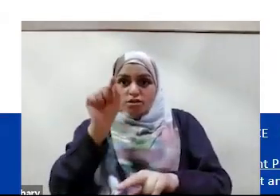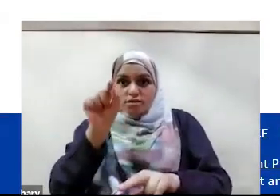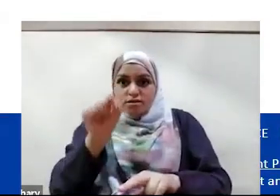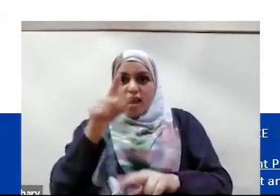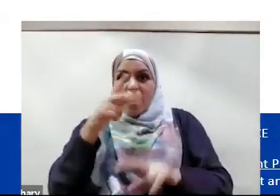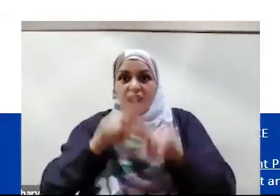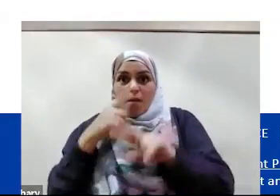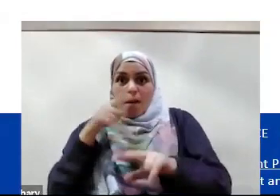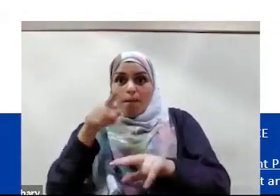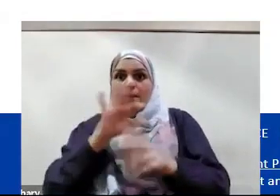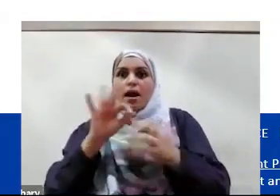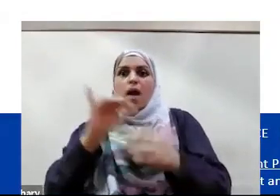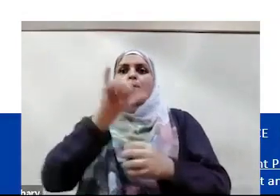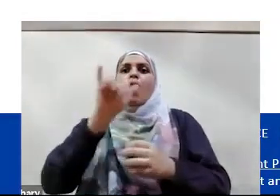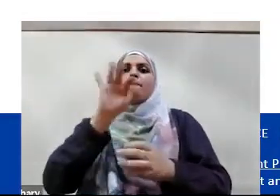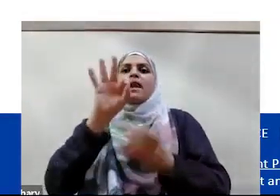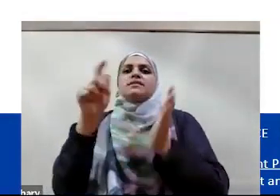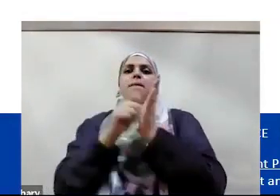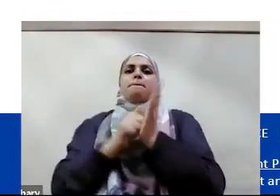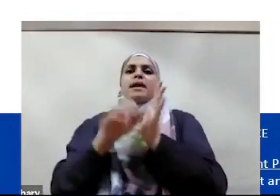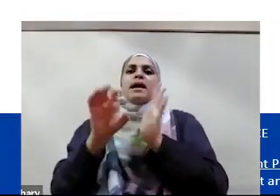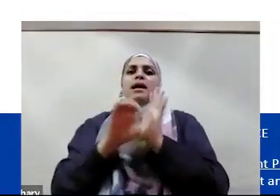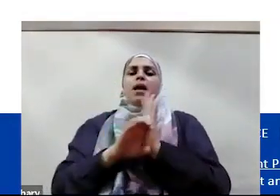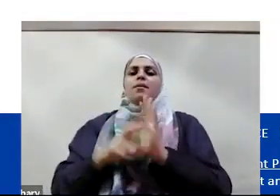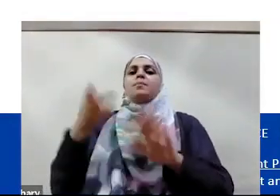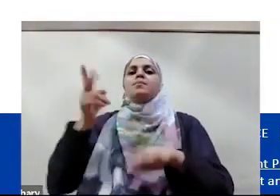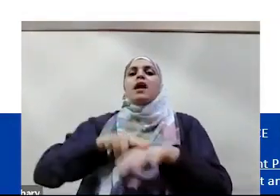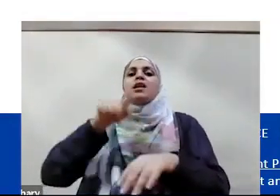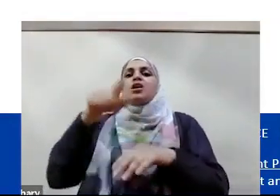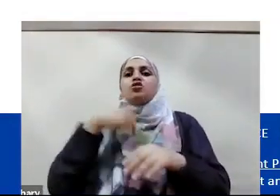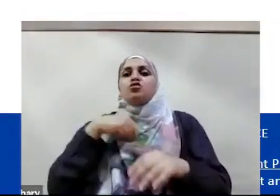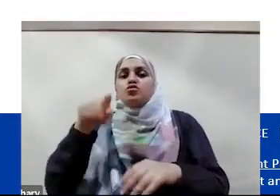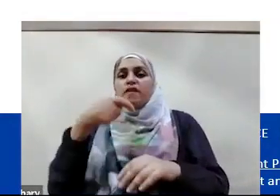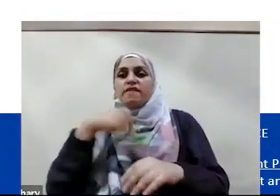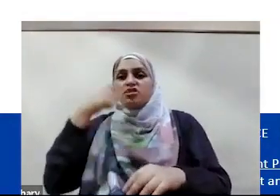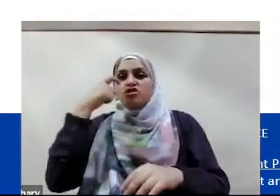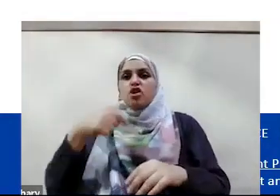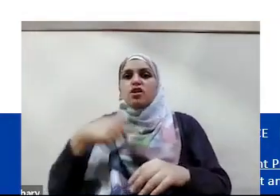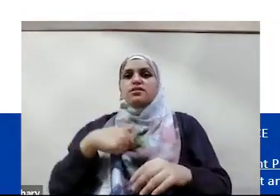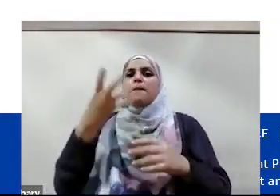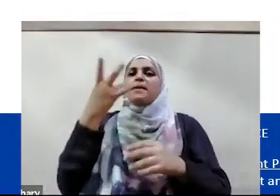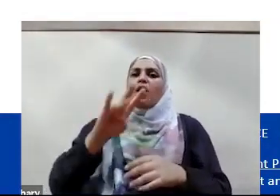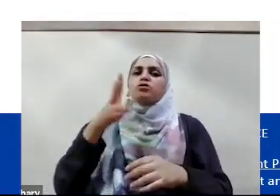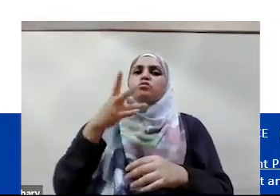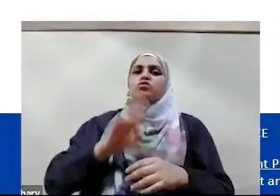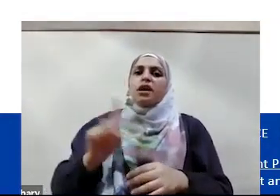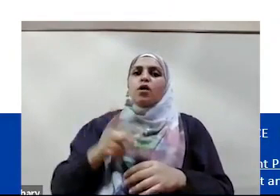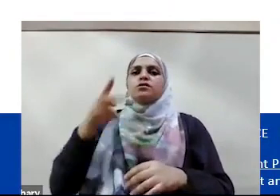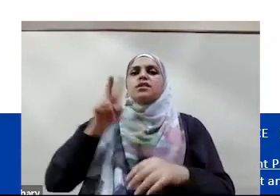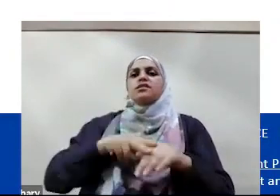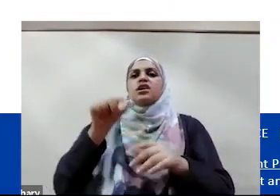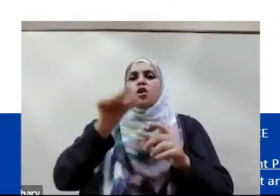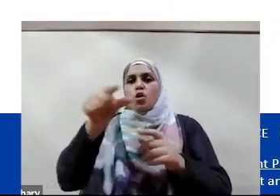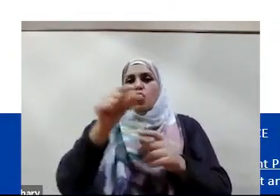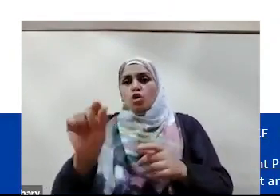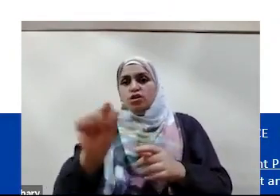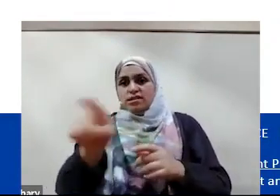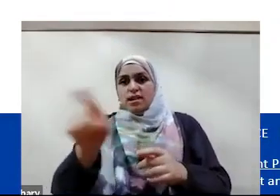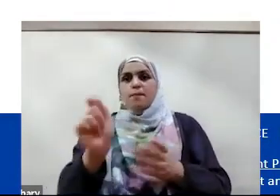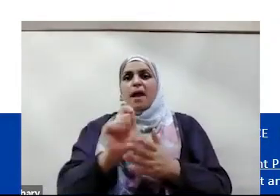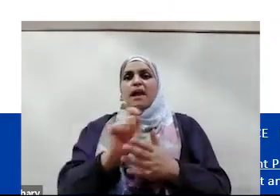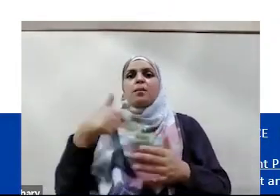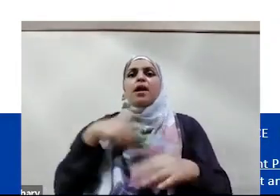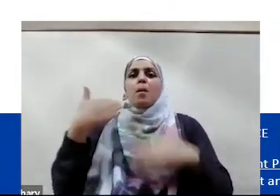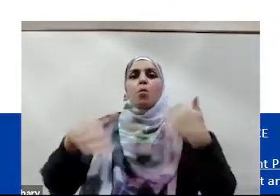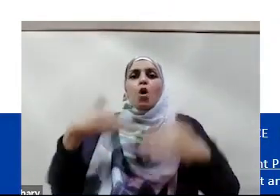النوع، الحالة الاجتماعية، هنا ده الجزء اللي بكتب فيه لو أنا عندي أي إعاقة بكتب هي إيه، وبكتب